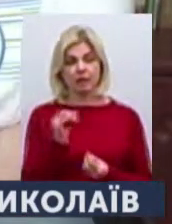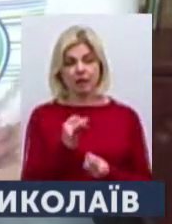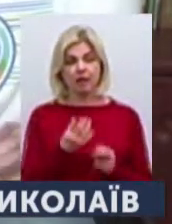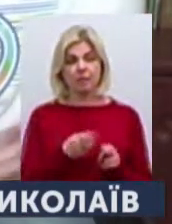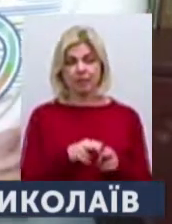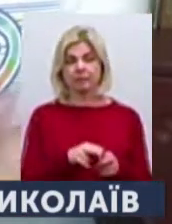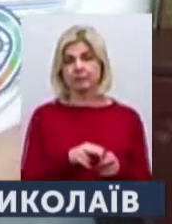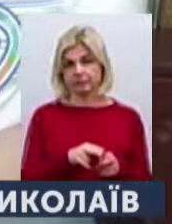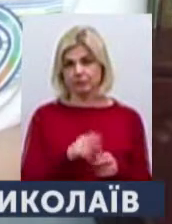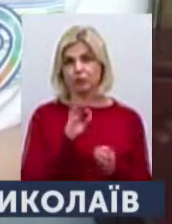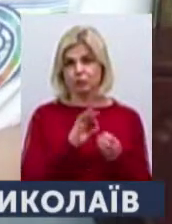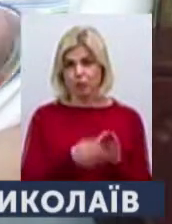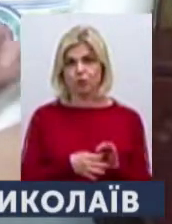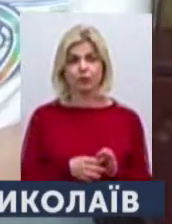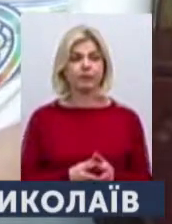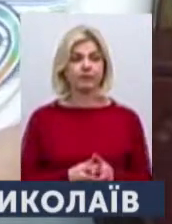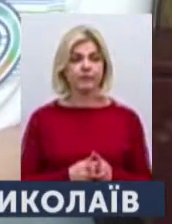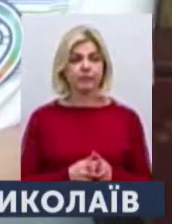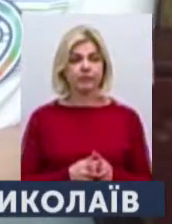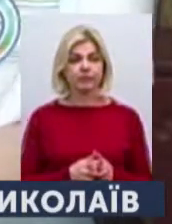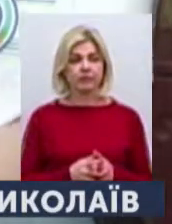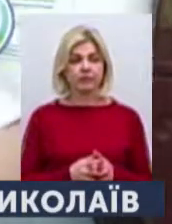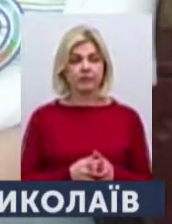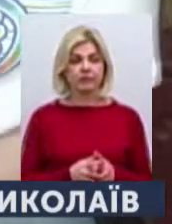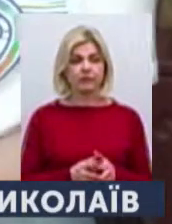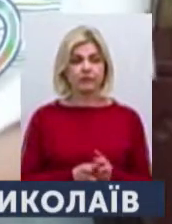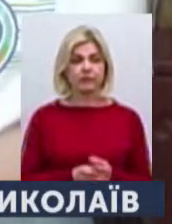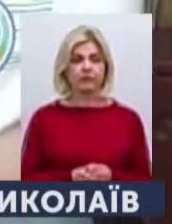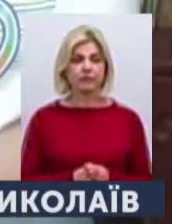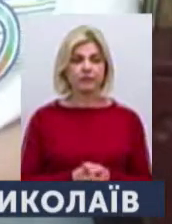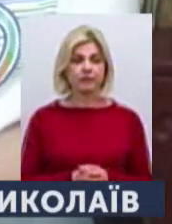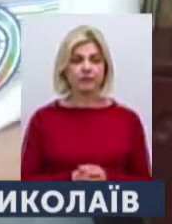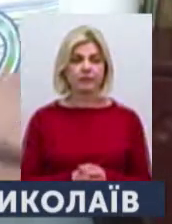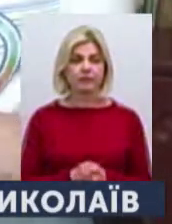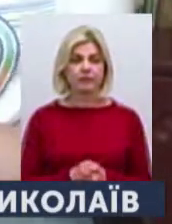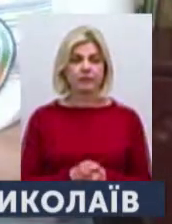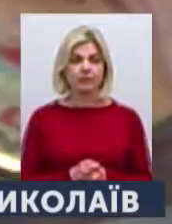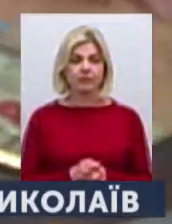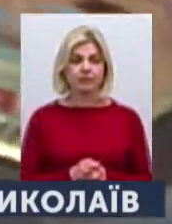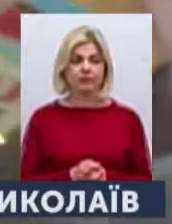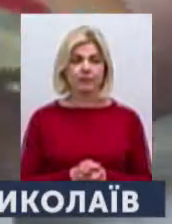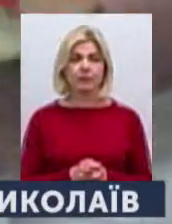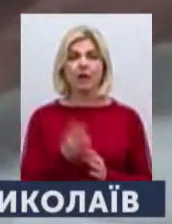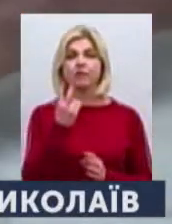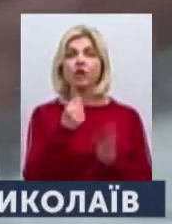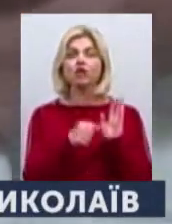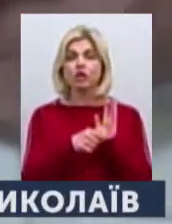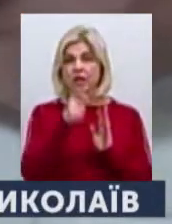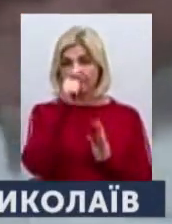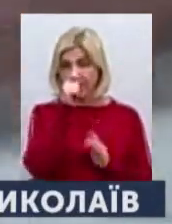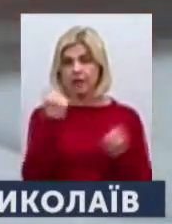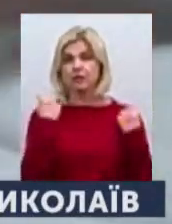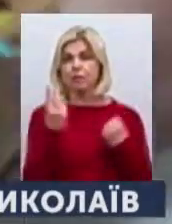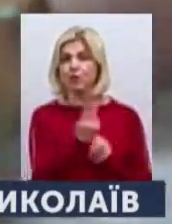треба, щоб простор був. І треба третього чоловіка, щоб все виносило наш, на тих поїздах йдемо. 26 квітня